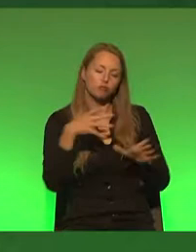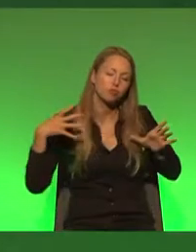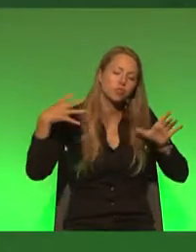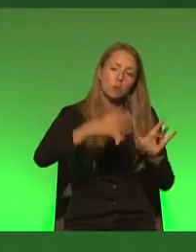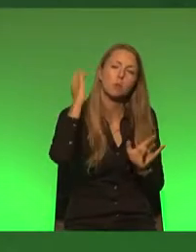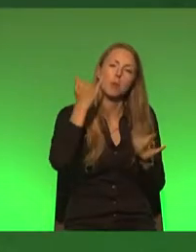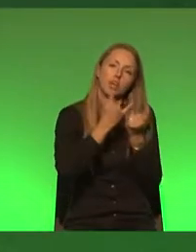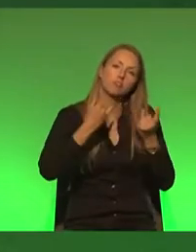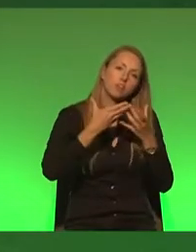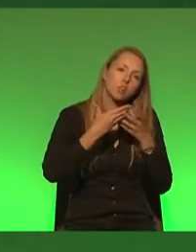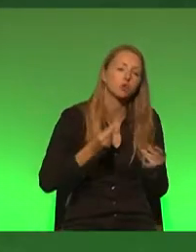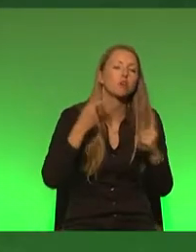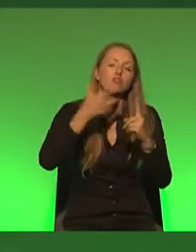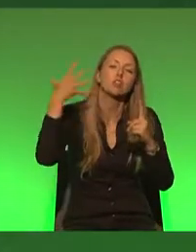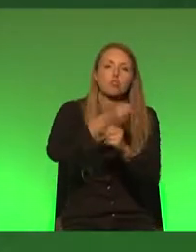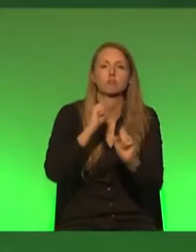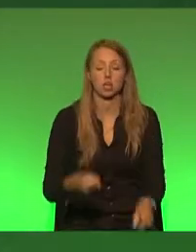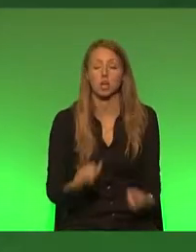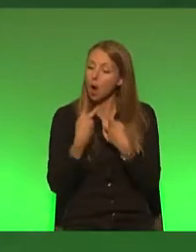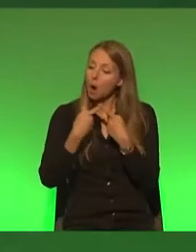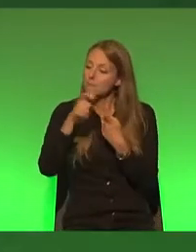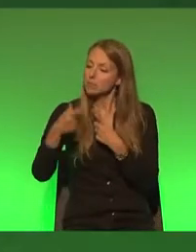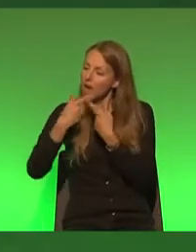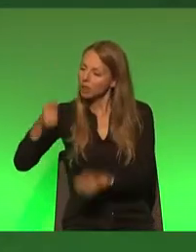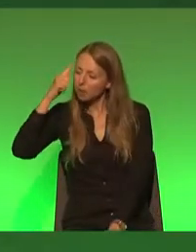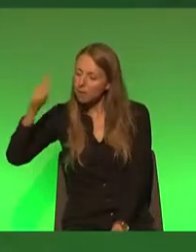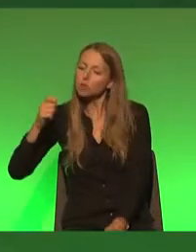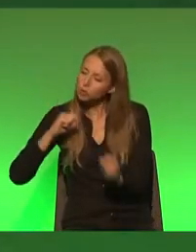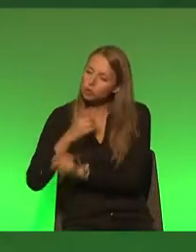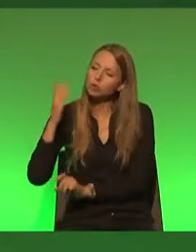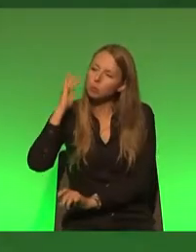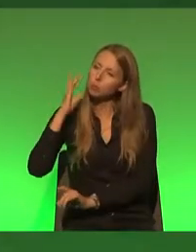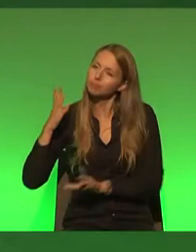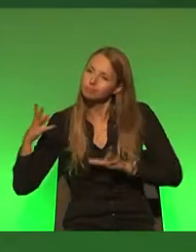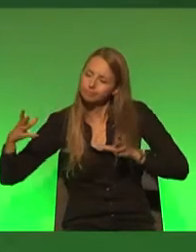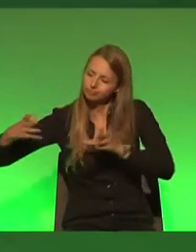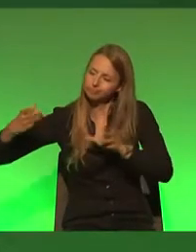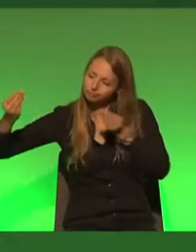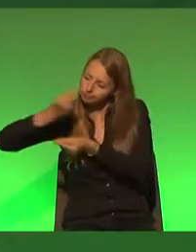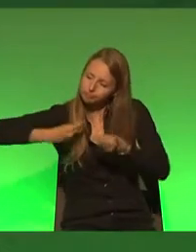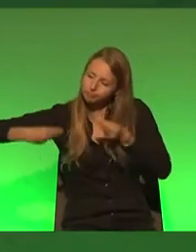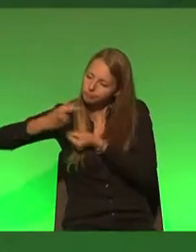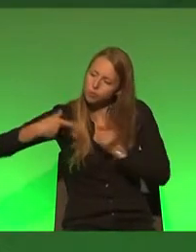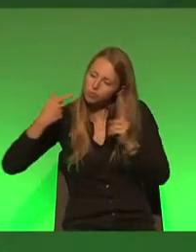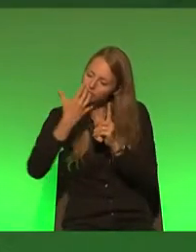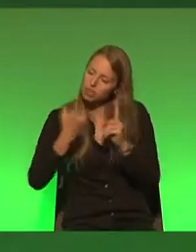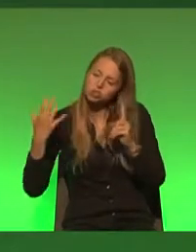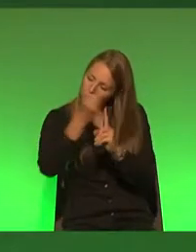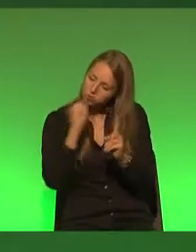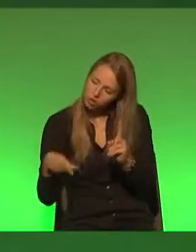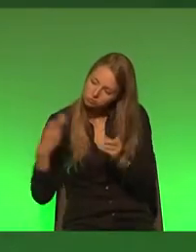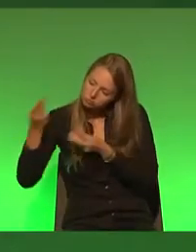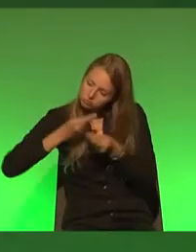und auch mit den Menschen, die anderer Meinung sind, offen gucken, wie man die Ziele erreichen kann. Und wenn sich so eine Politik durchsetzt, da bin ich fest